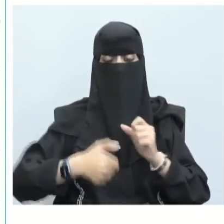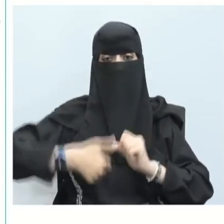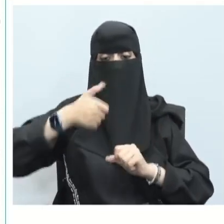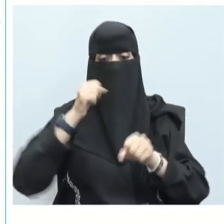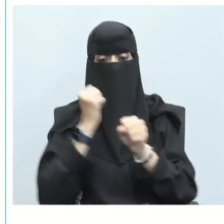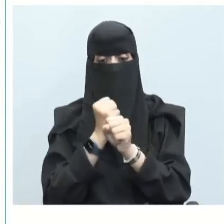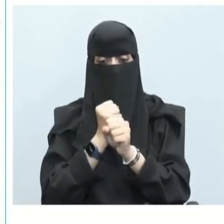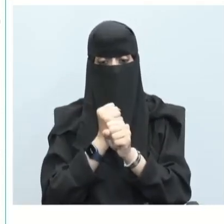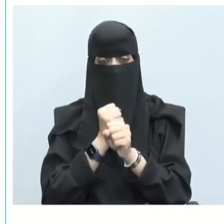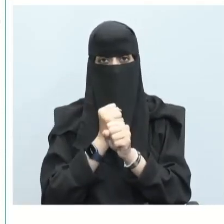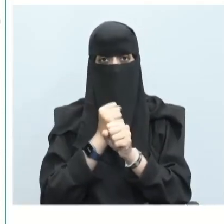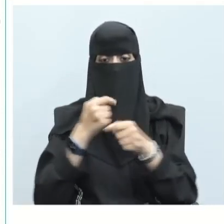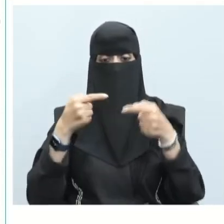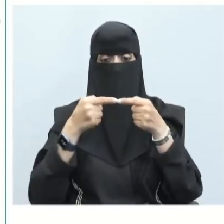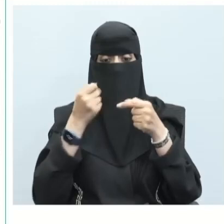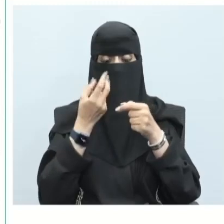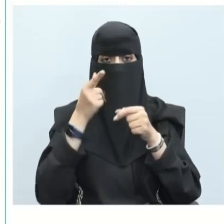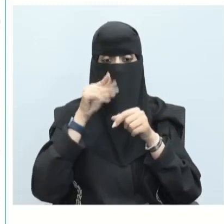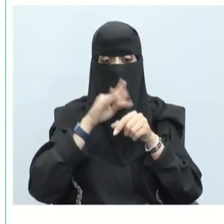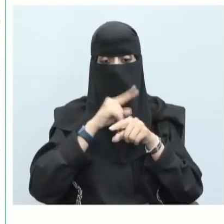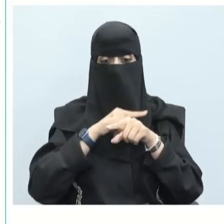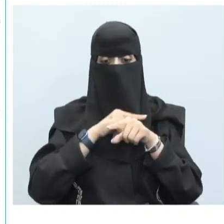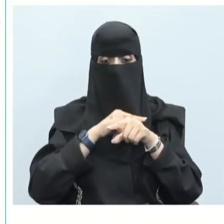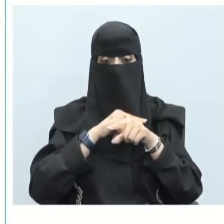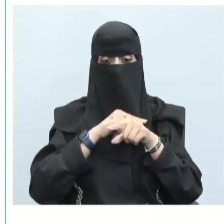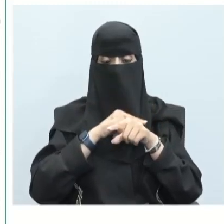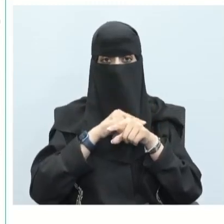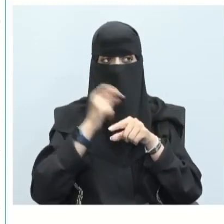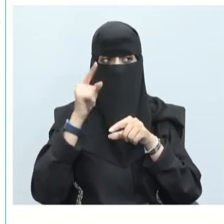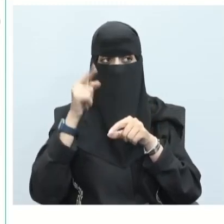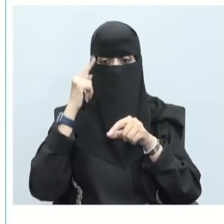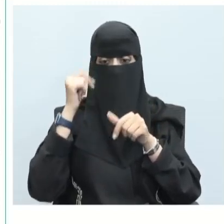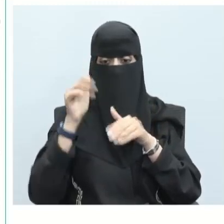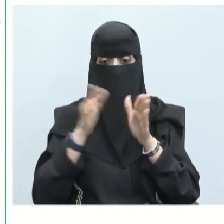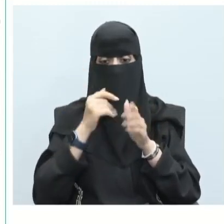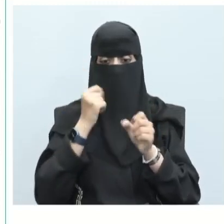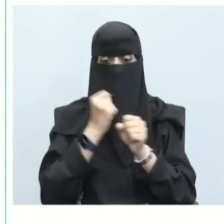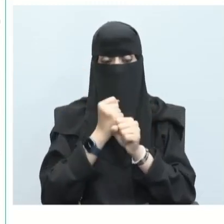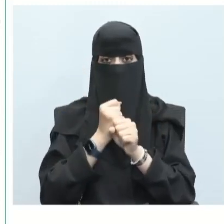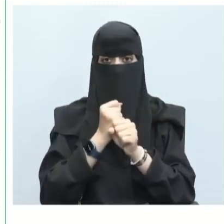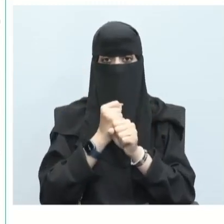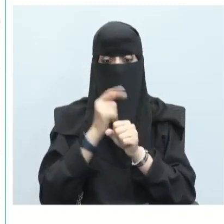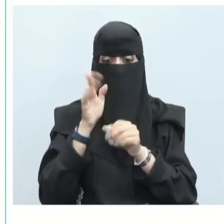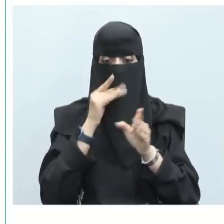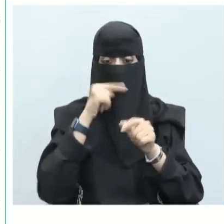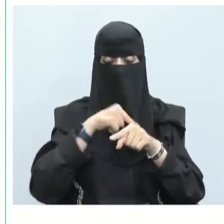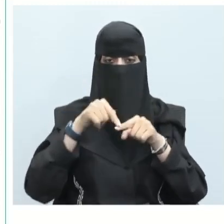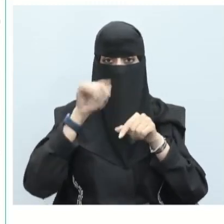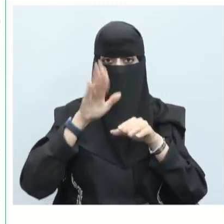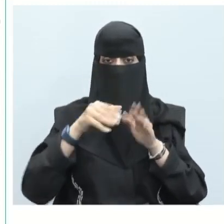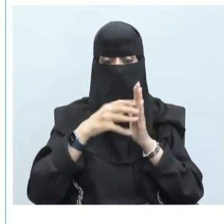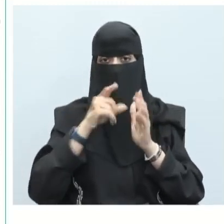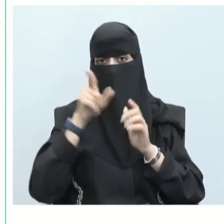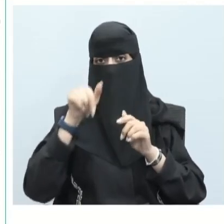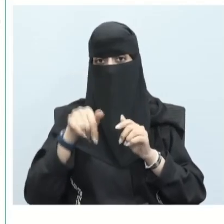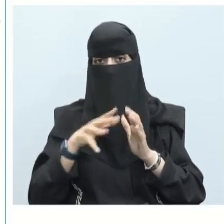اتت بالانجاز العلمي ال اتؤمن او اعترف بالانجاز العلمي الذي توصل له